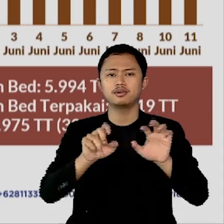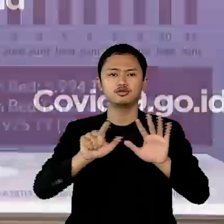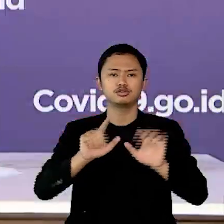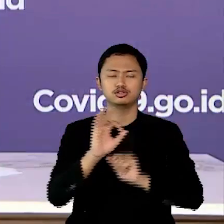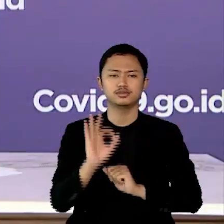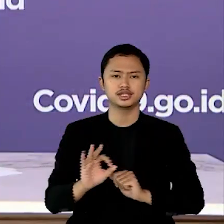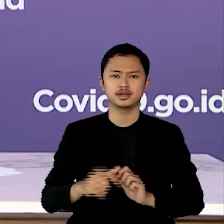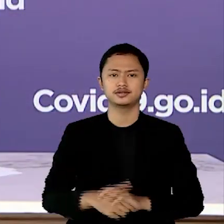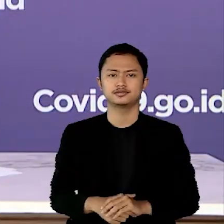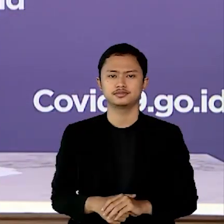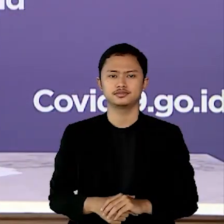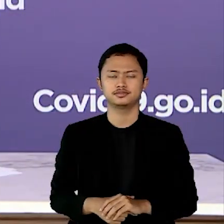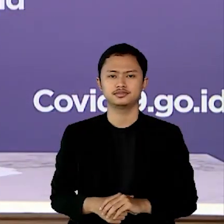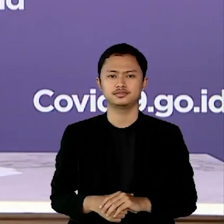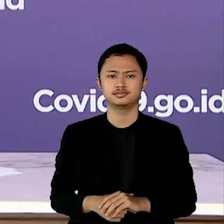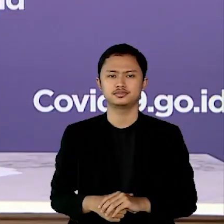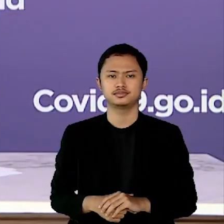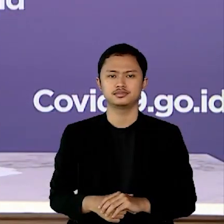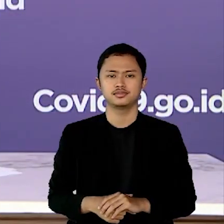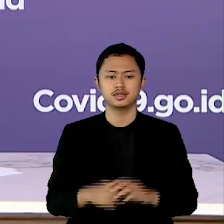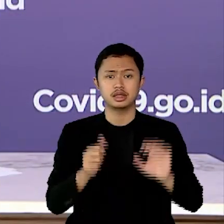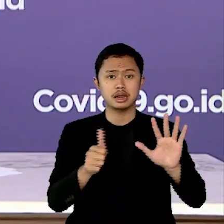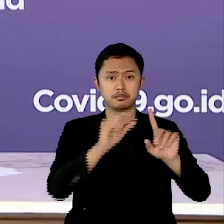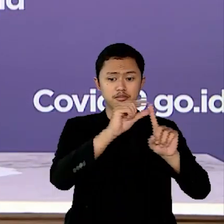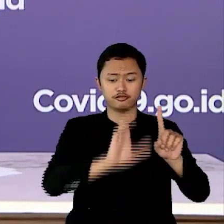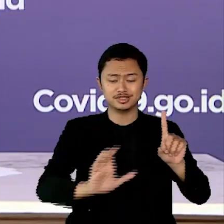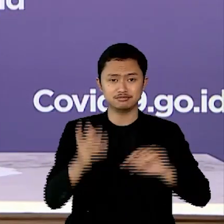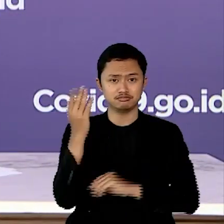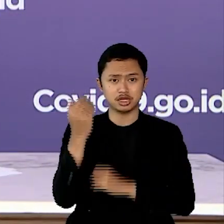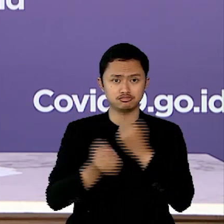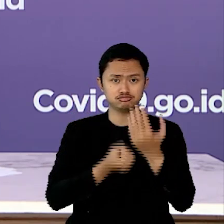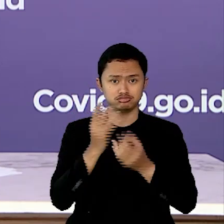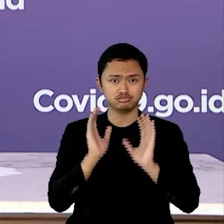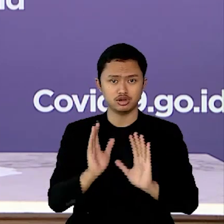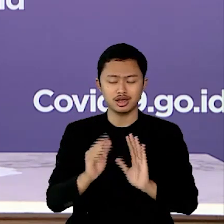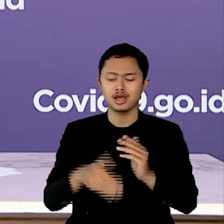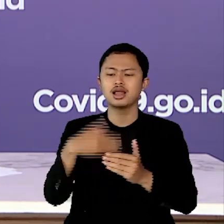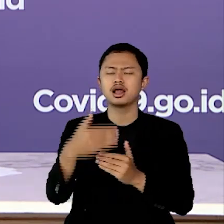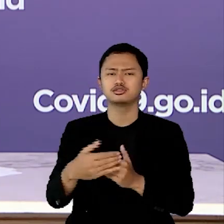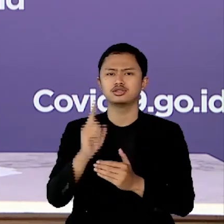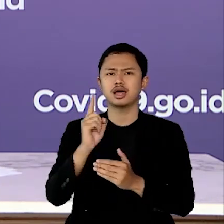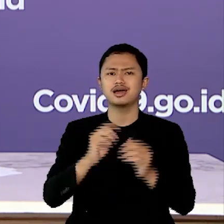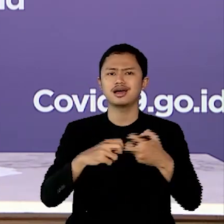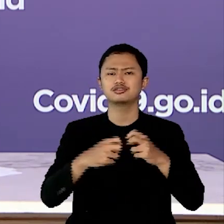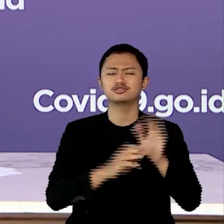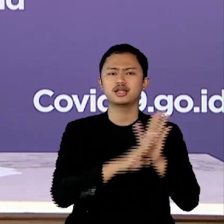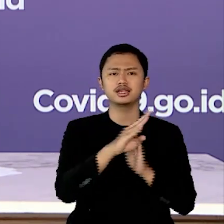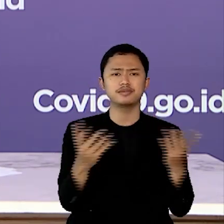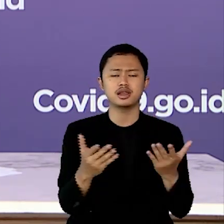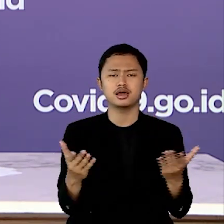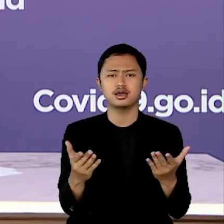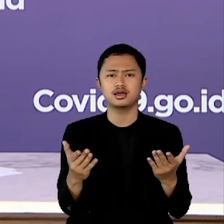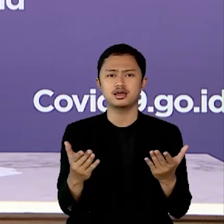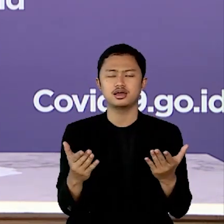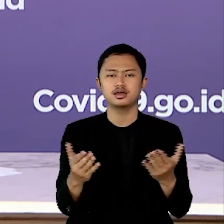87 persen selain kondisi di enam provinsi ini kenaikan juga terjadi secara signifikan di rumah